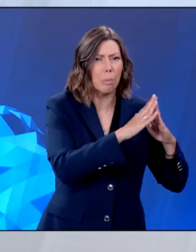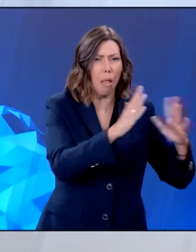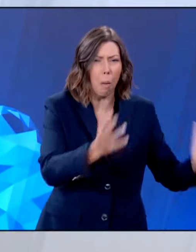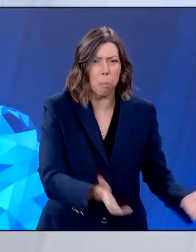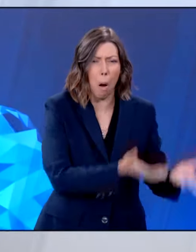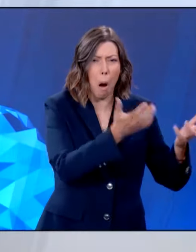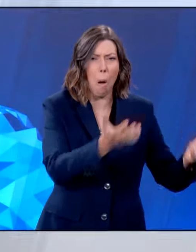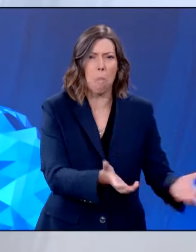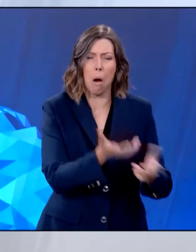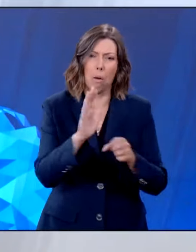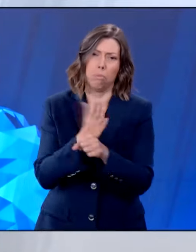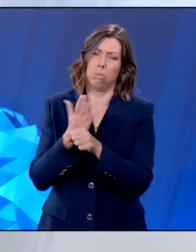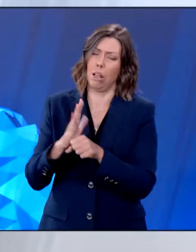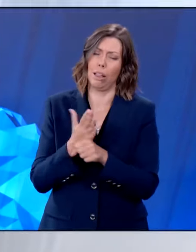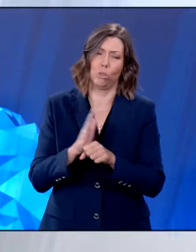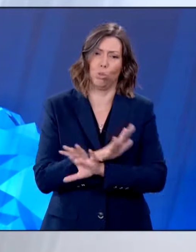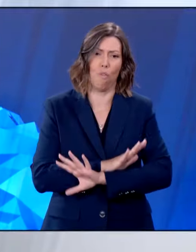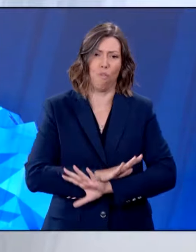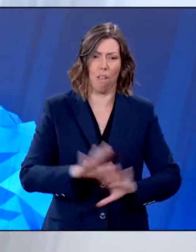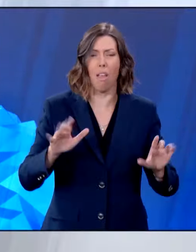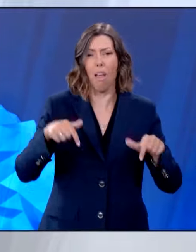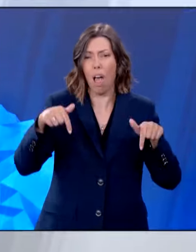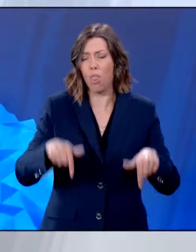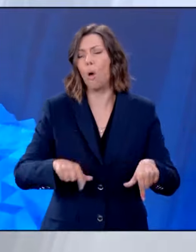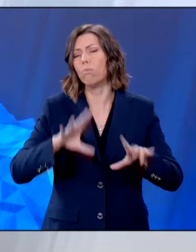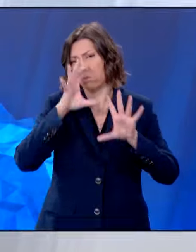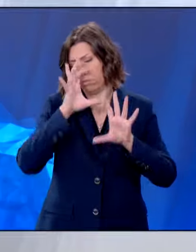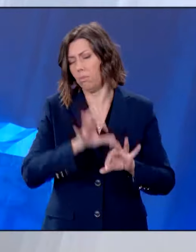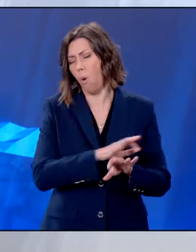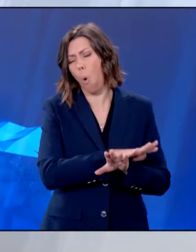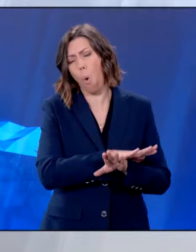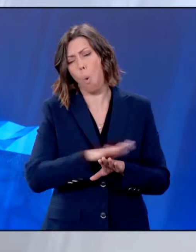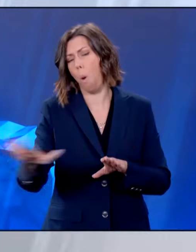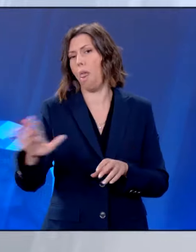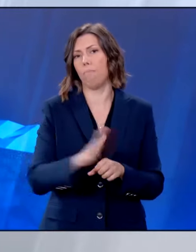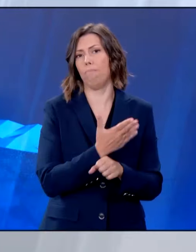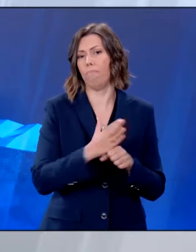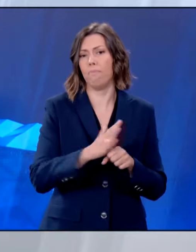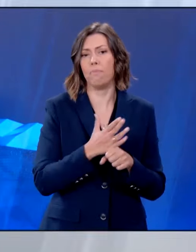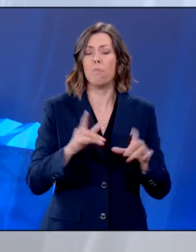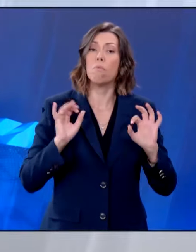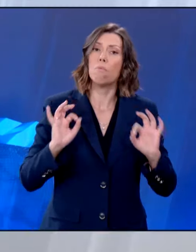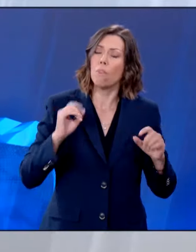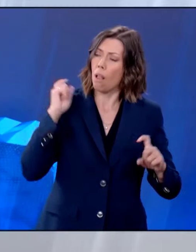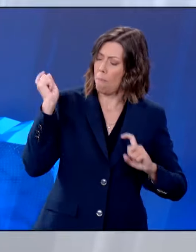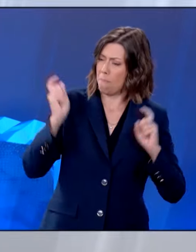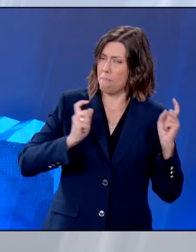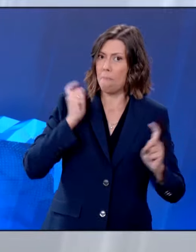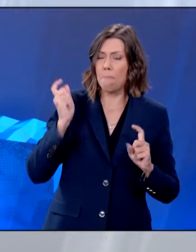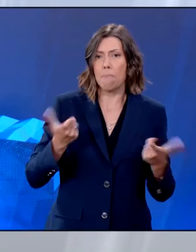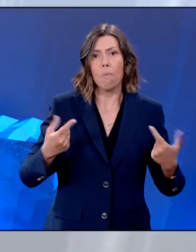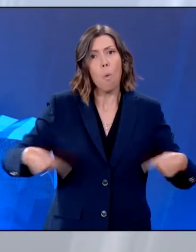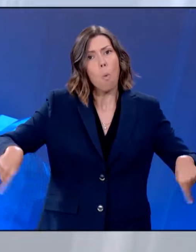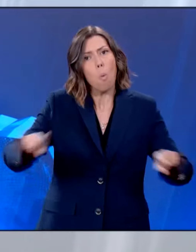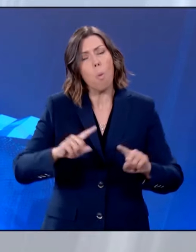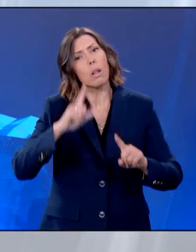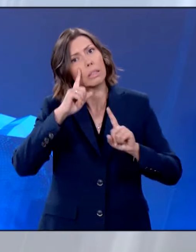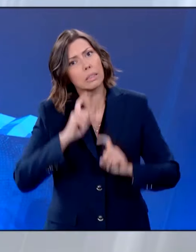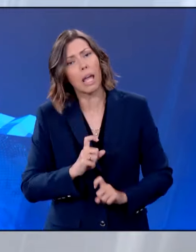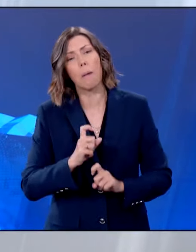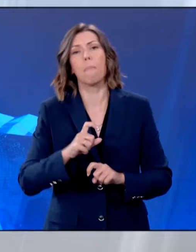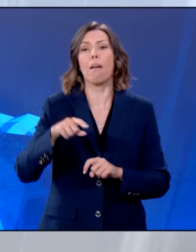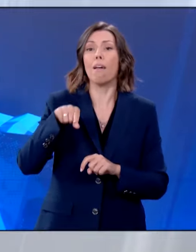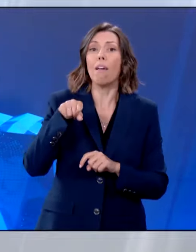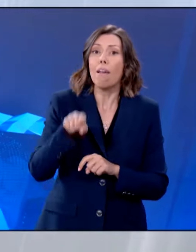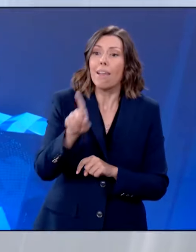βλέπετε, που πραγματικά τα σπίτια εδώ καταστράφηκαν. Τα ερωτήματα πολλά και αμήλικτα. Ήταν γνωστό πως την Κυριακή η Αττική